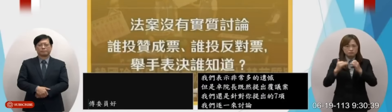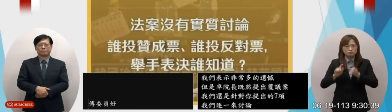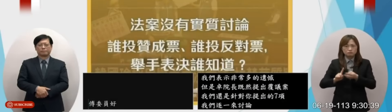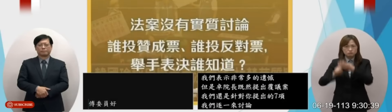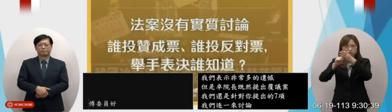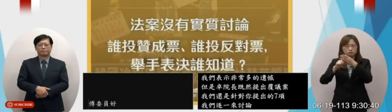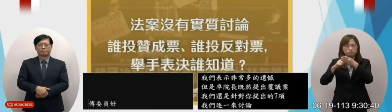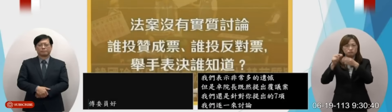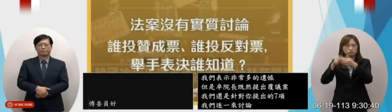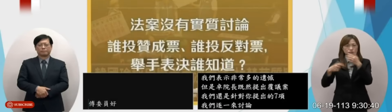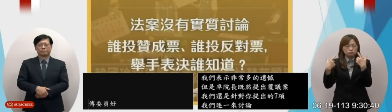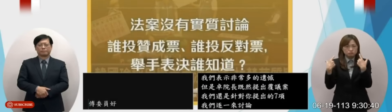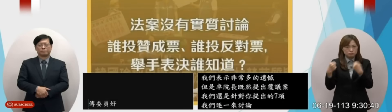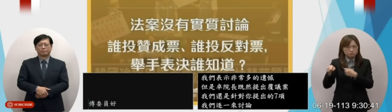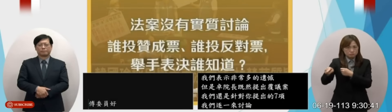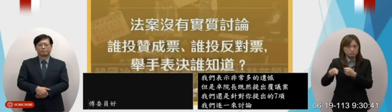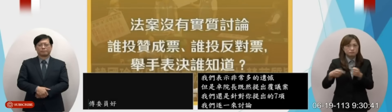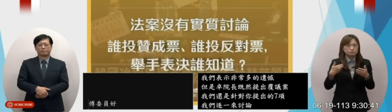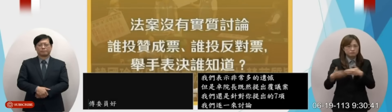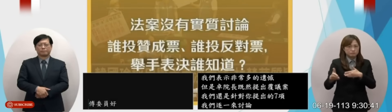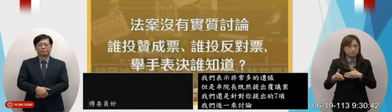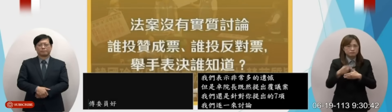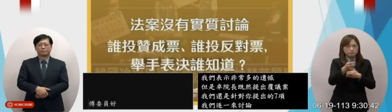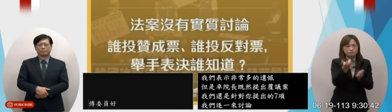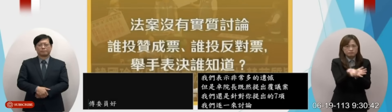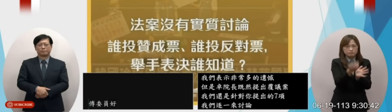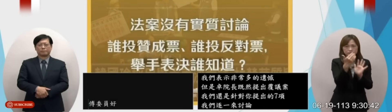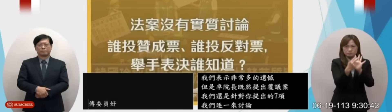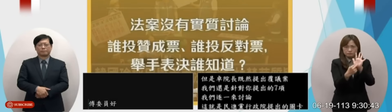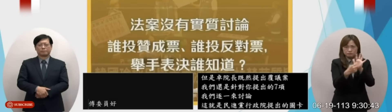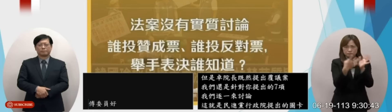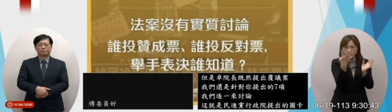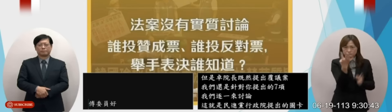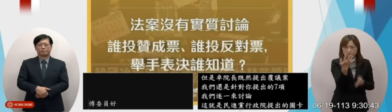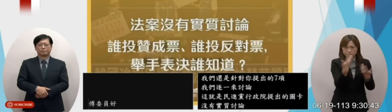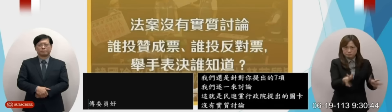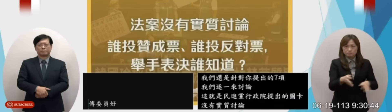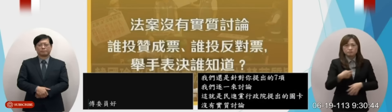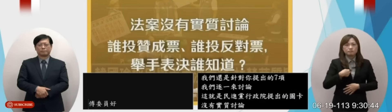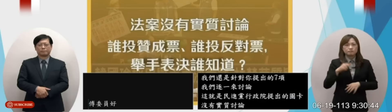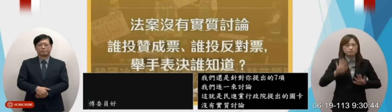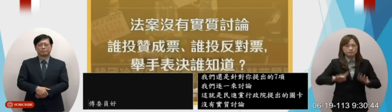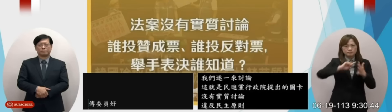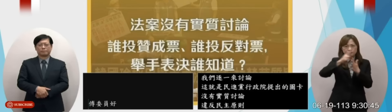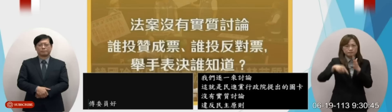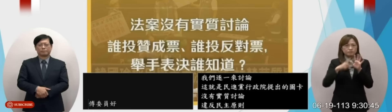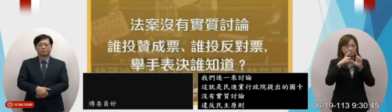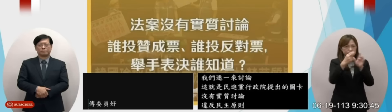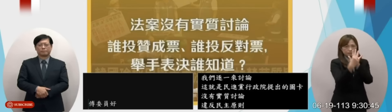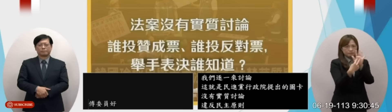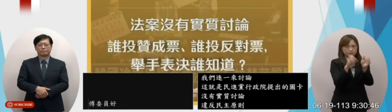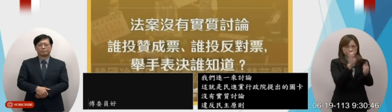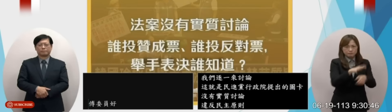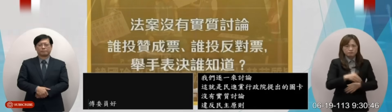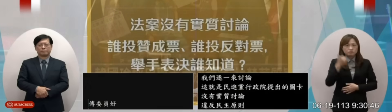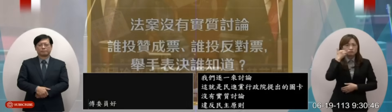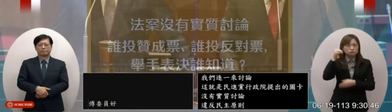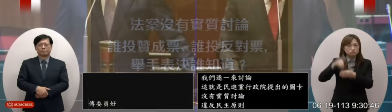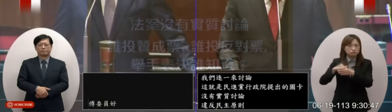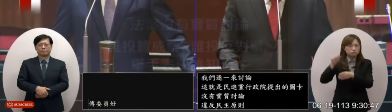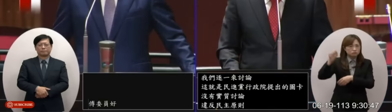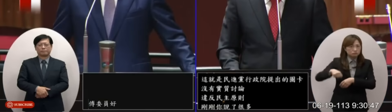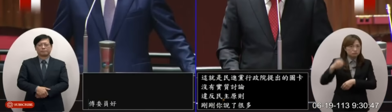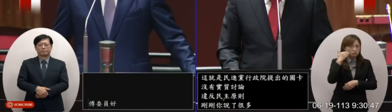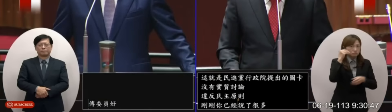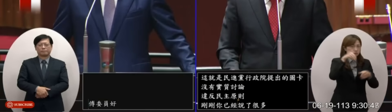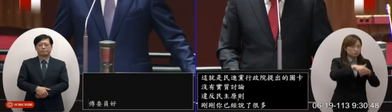刚刚已经讲了很多，好，本席就在这里啊，一一啊来告诉你，谁投票赞成，谁投票反